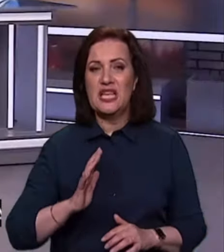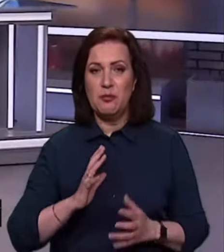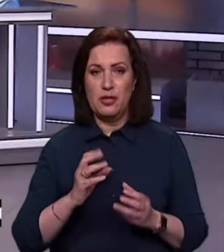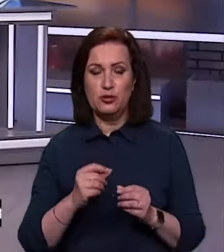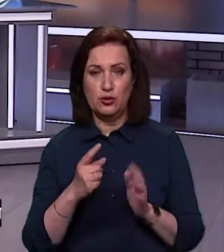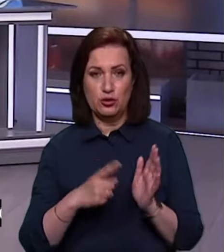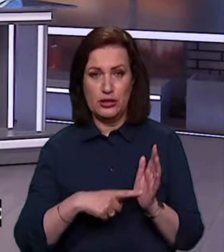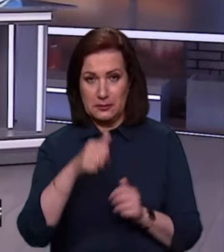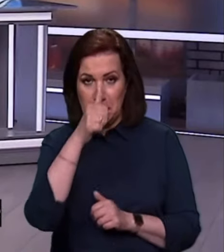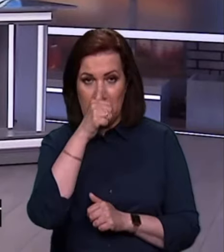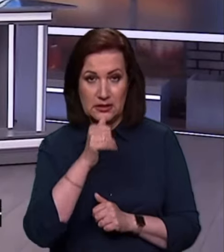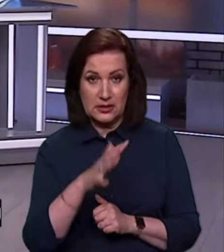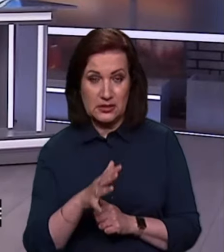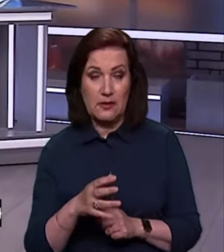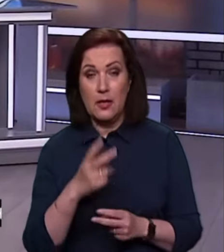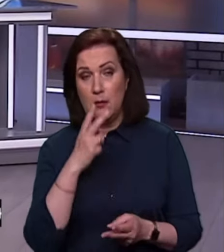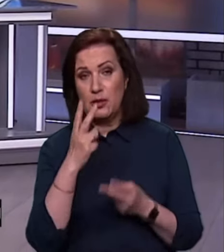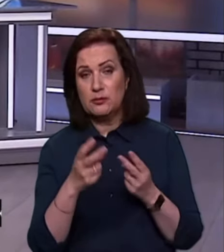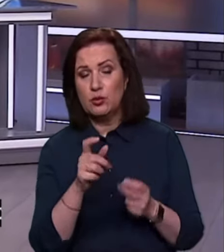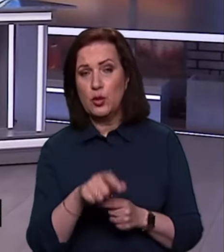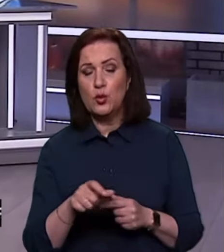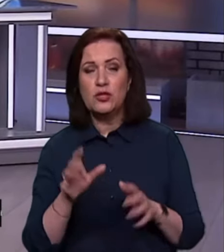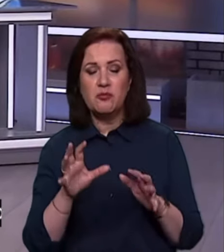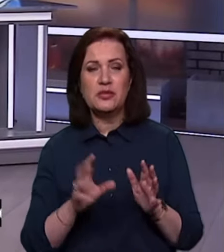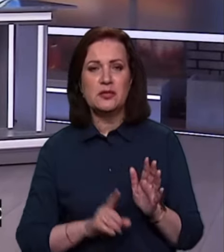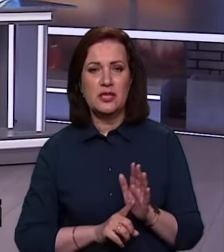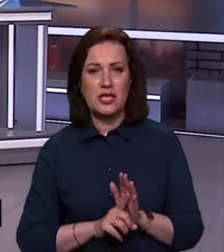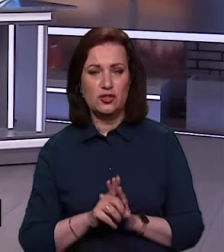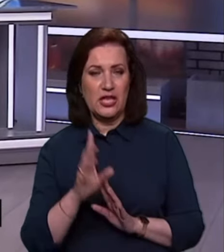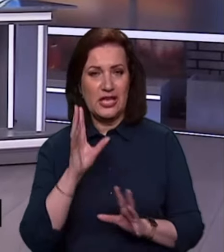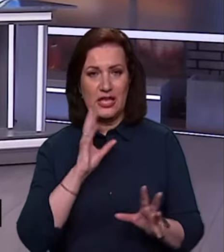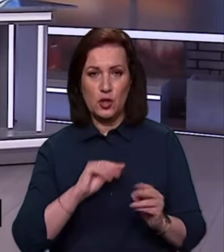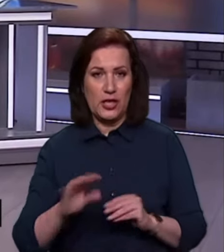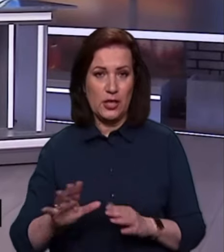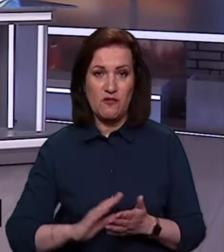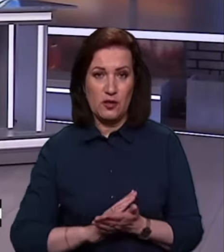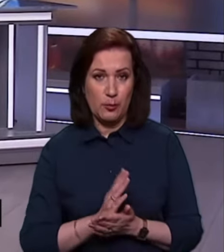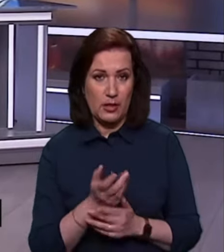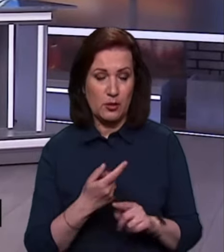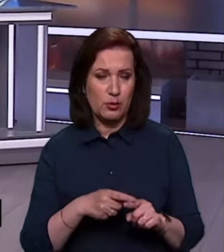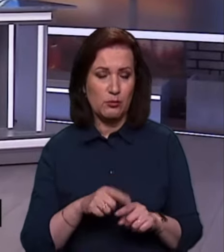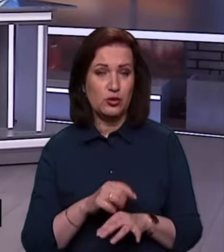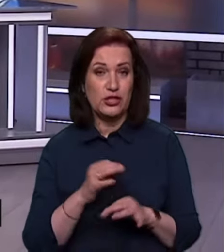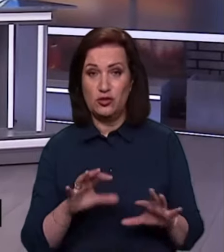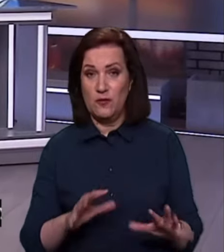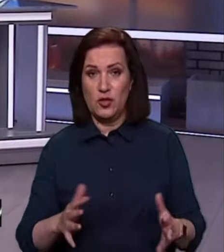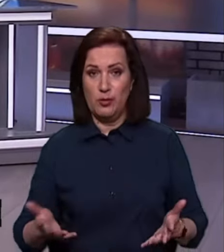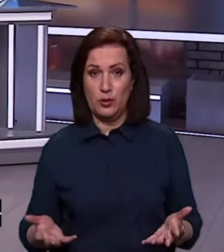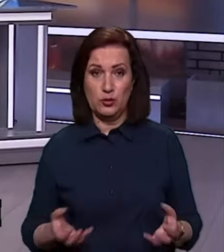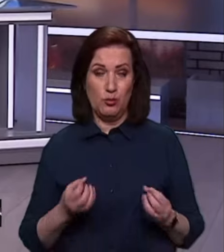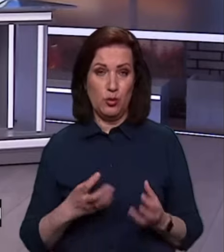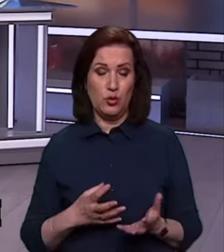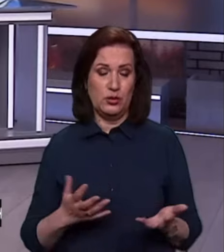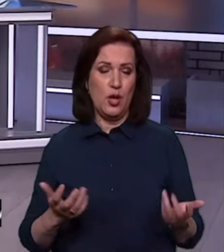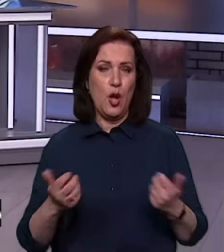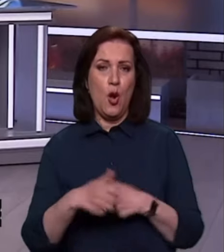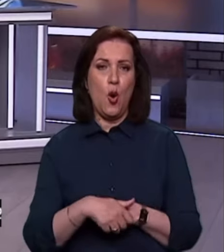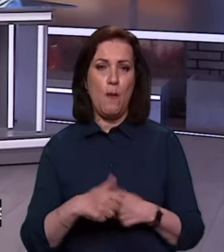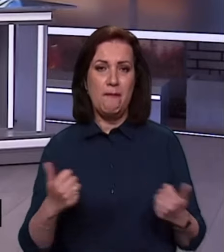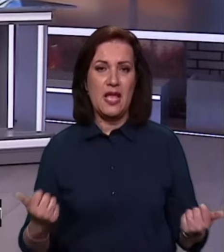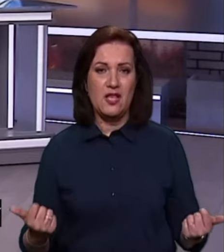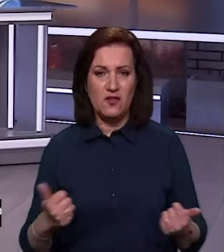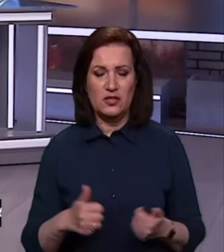это еще 6 месяцев. Посмотрим. Люди, в принципе, начинают игнорировать политику, потому потому что ничего не происходит, просто